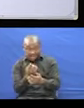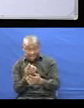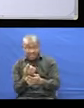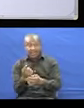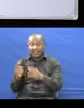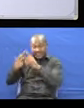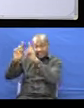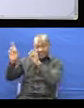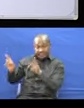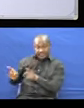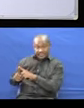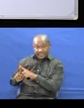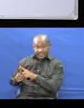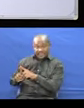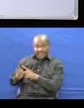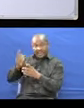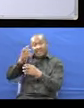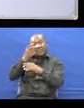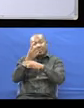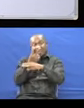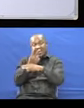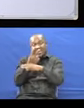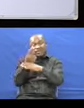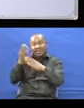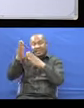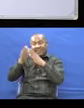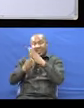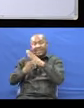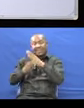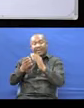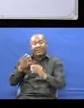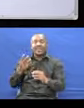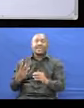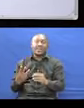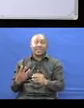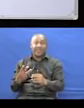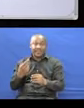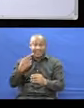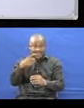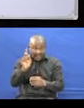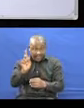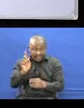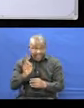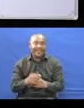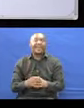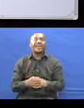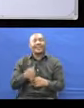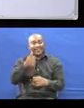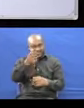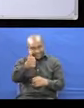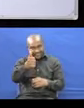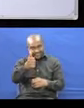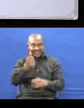katika vyumba vingapi? vitatu. Safi, aisee, kumbe